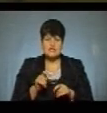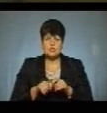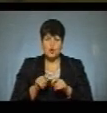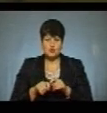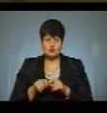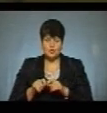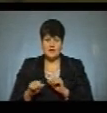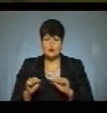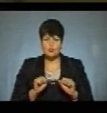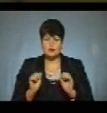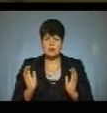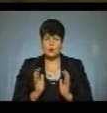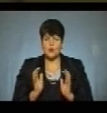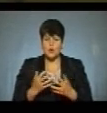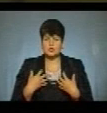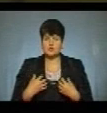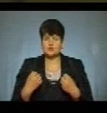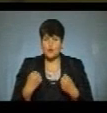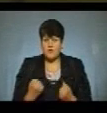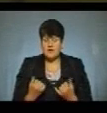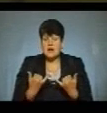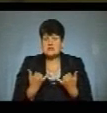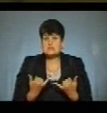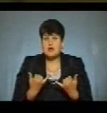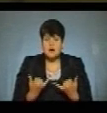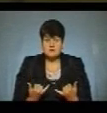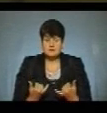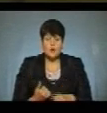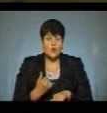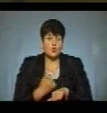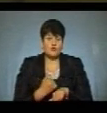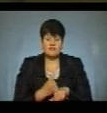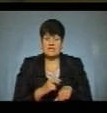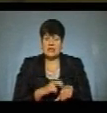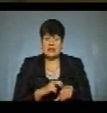контролювали управління охорони здоров'я, а зараз головні лікарі